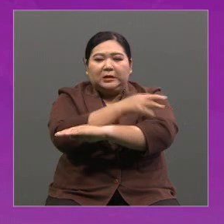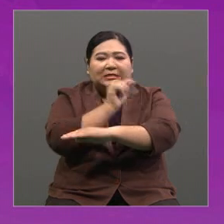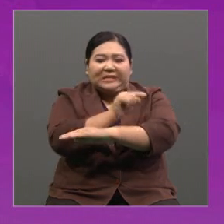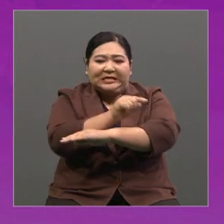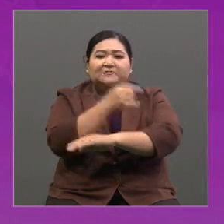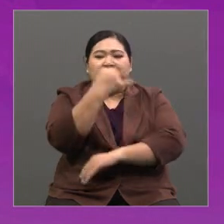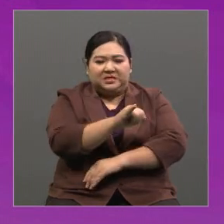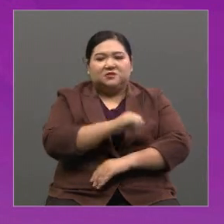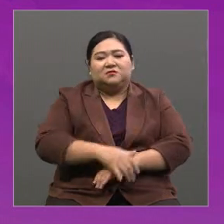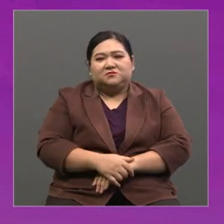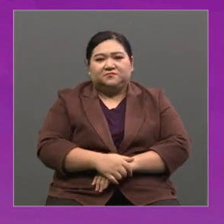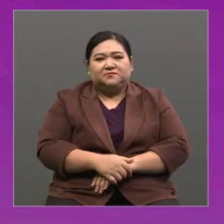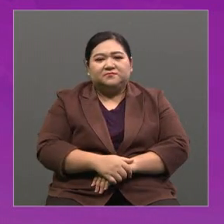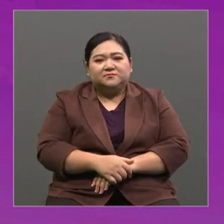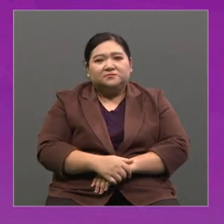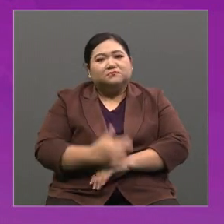่ ครั